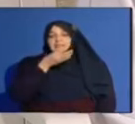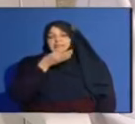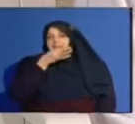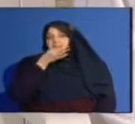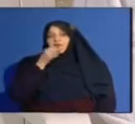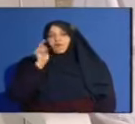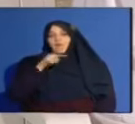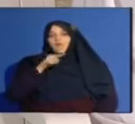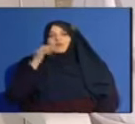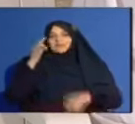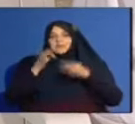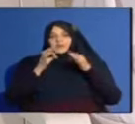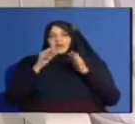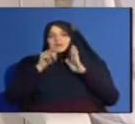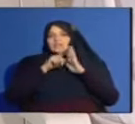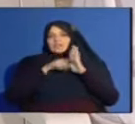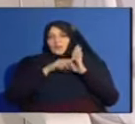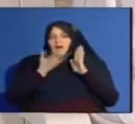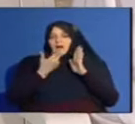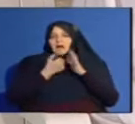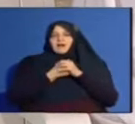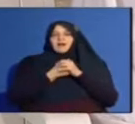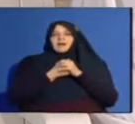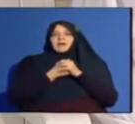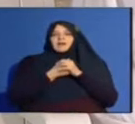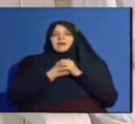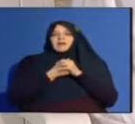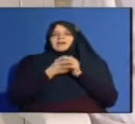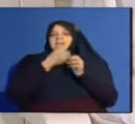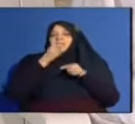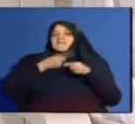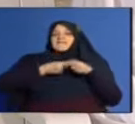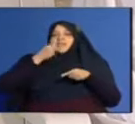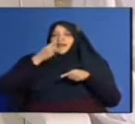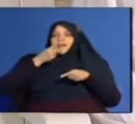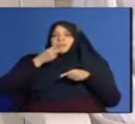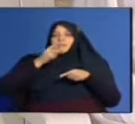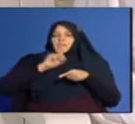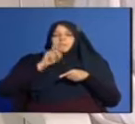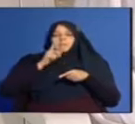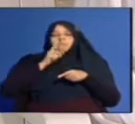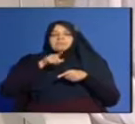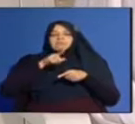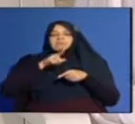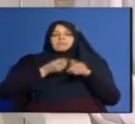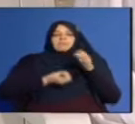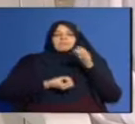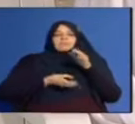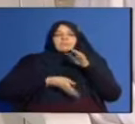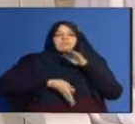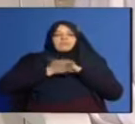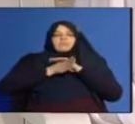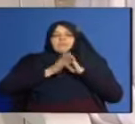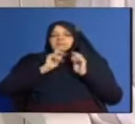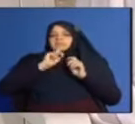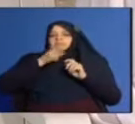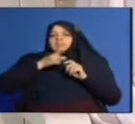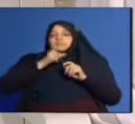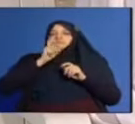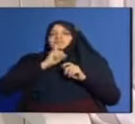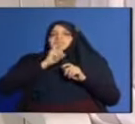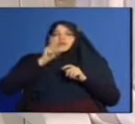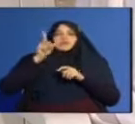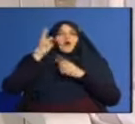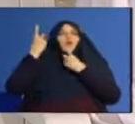عليها، ولكن بشروط، شرط من هذه الشروط أن يحظى هذا الحكم الأجنبي بما يسمى